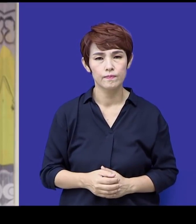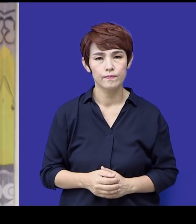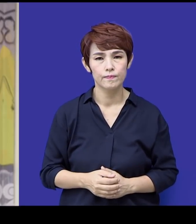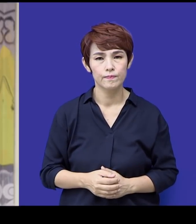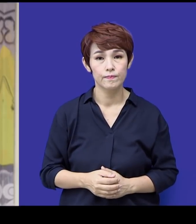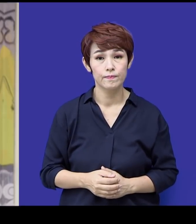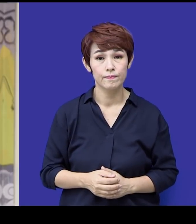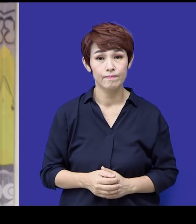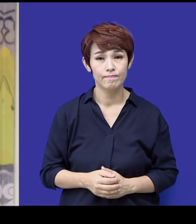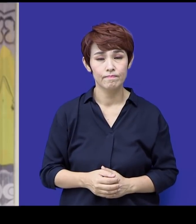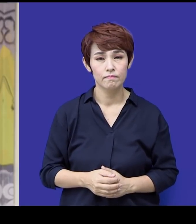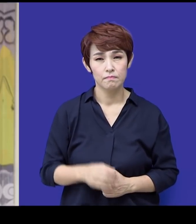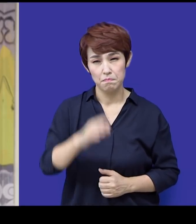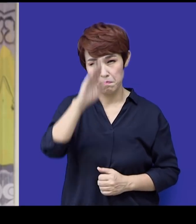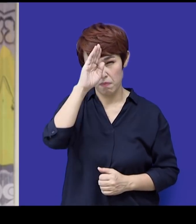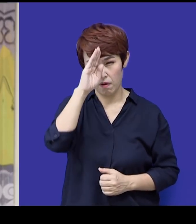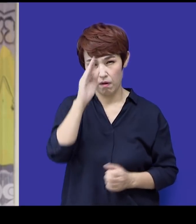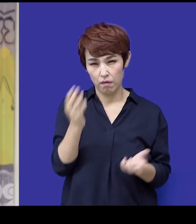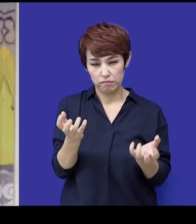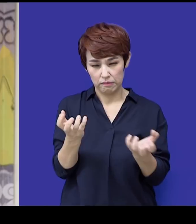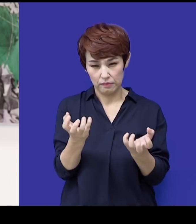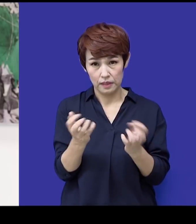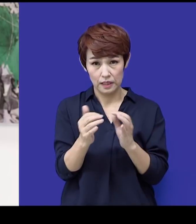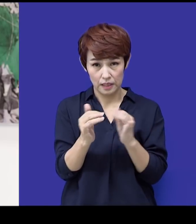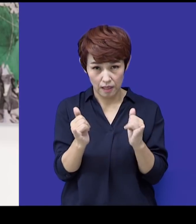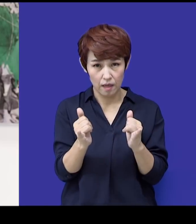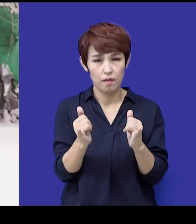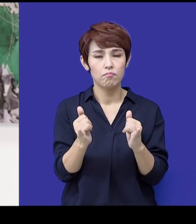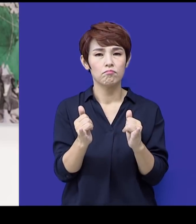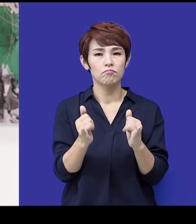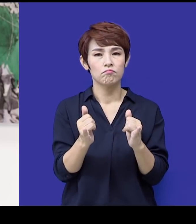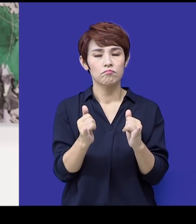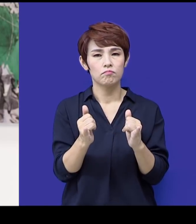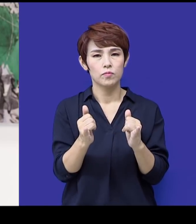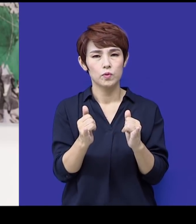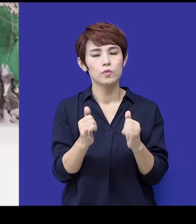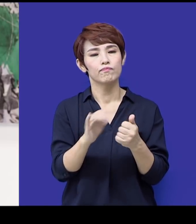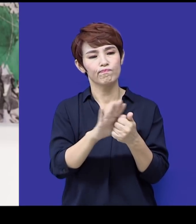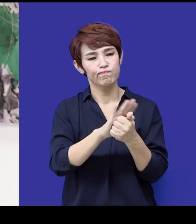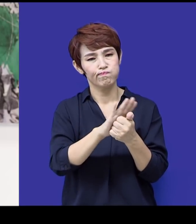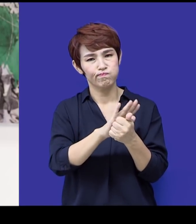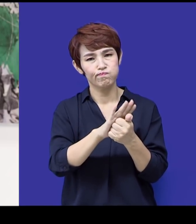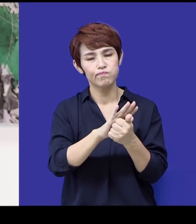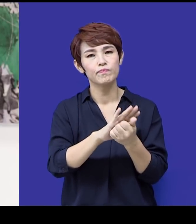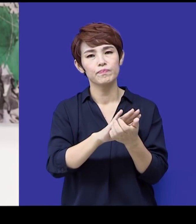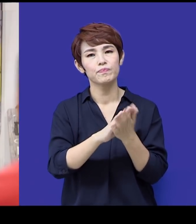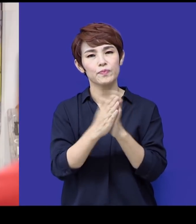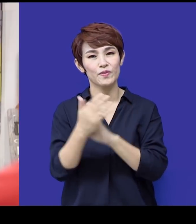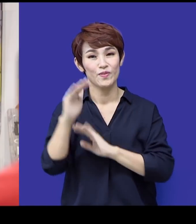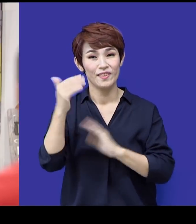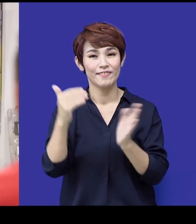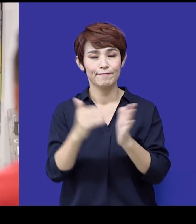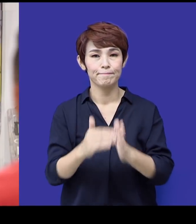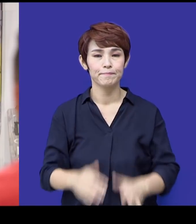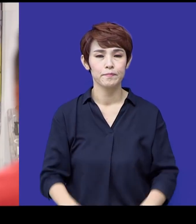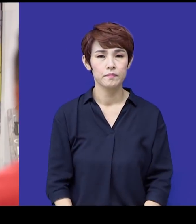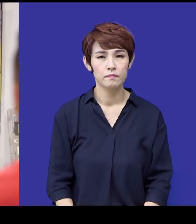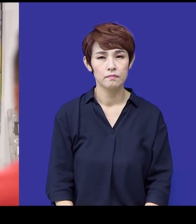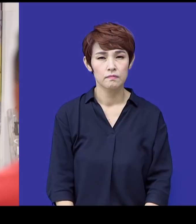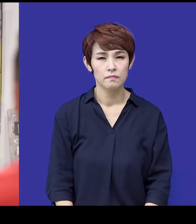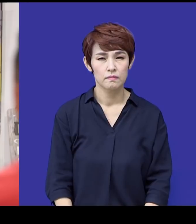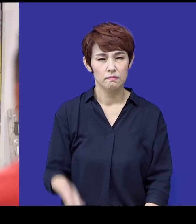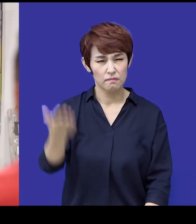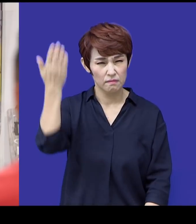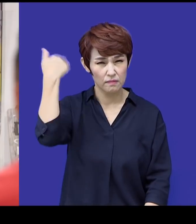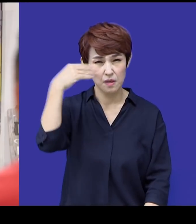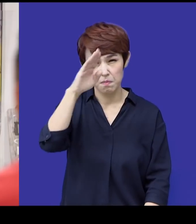차츰 나환자들 대하는 태도도 좀 좋아졌고 또 그때 당시에 그 심했던